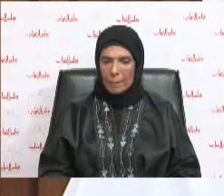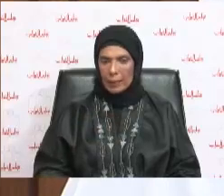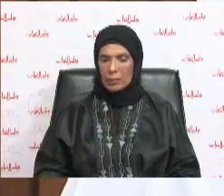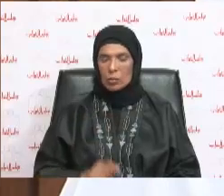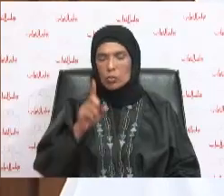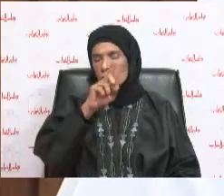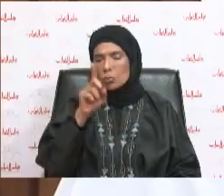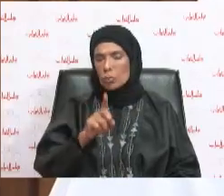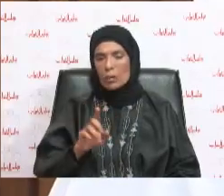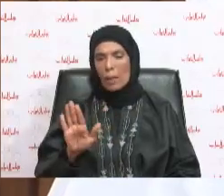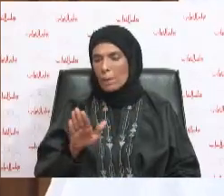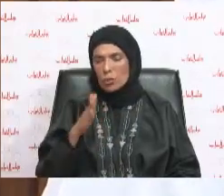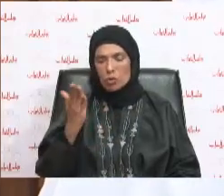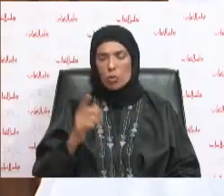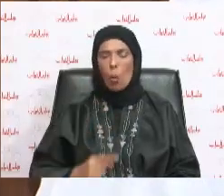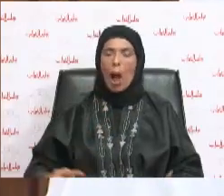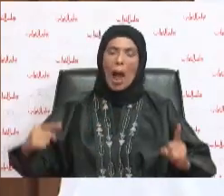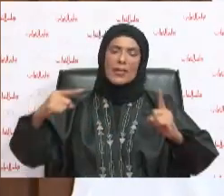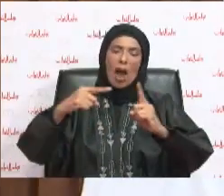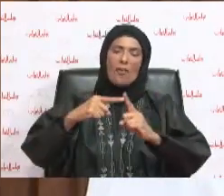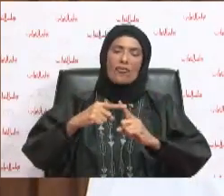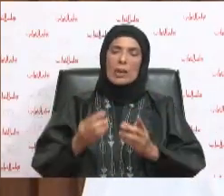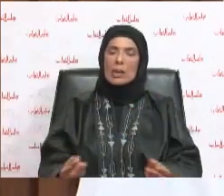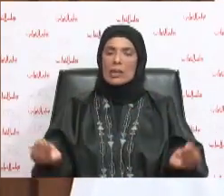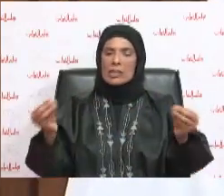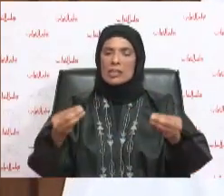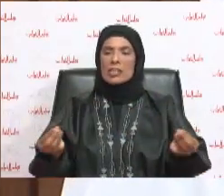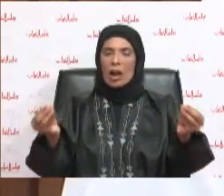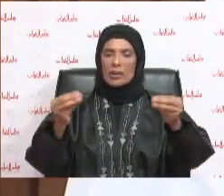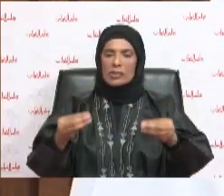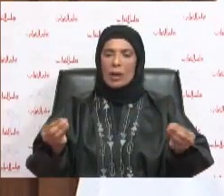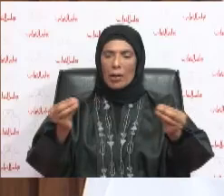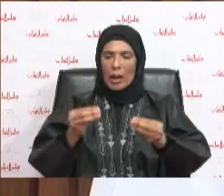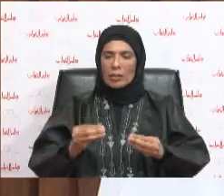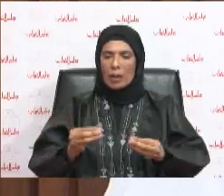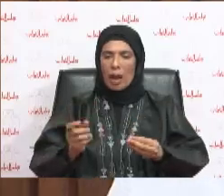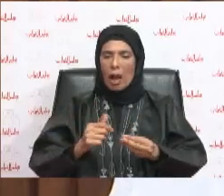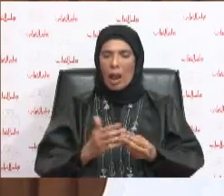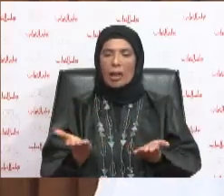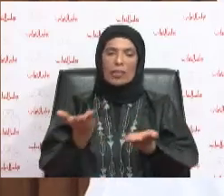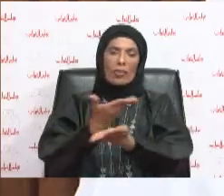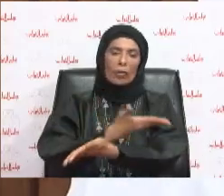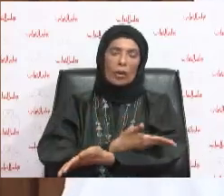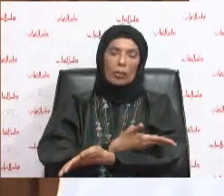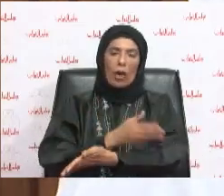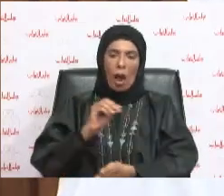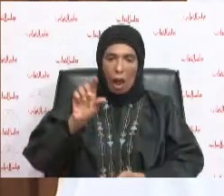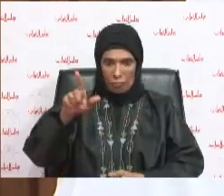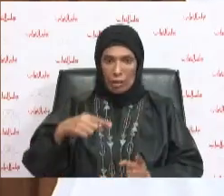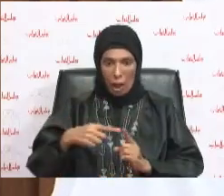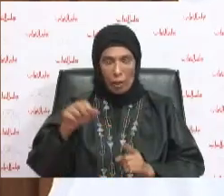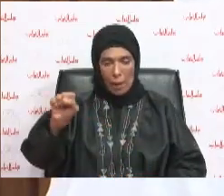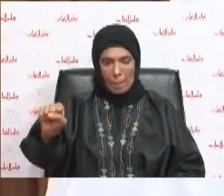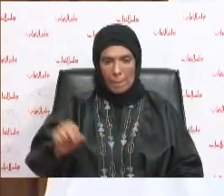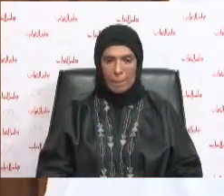السؤال، ما هو الهدف؟ شنو هي الغاية بكثرة هذه الاتفاقيات؟ هل في هدف معين؟